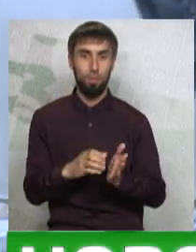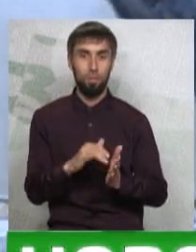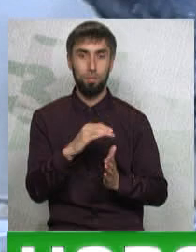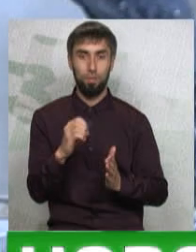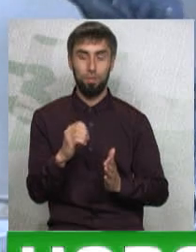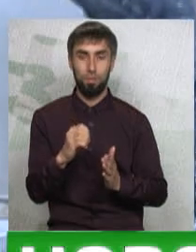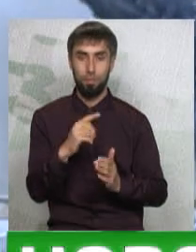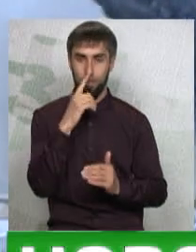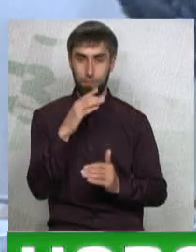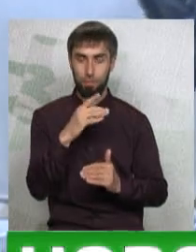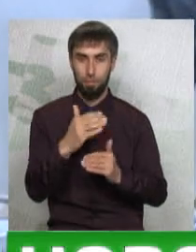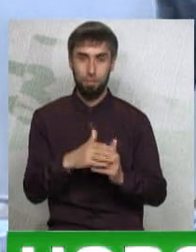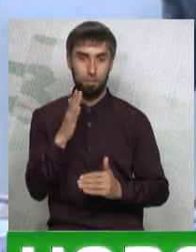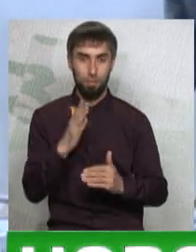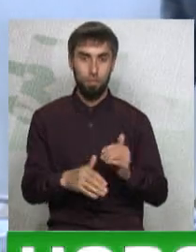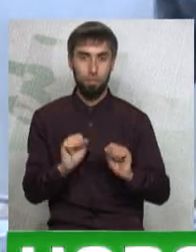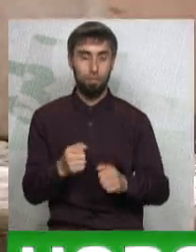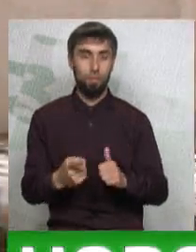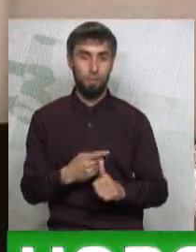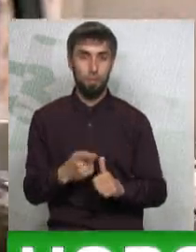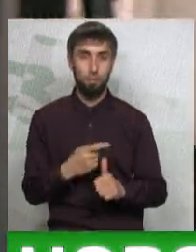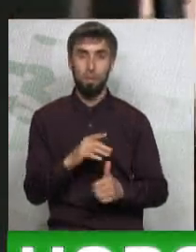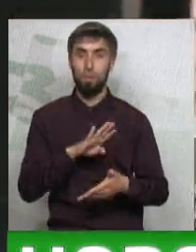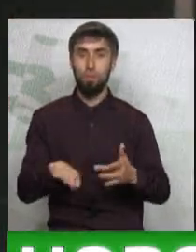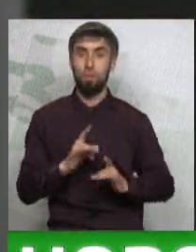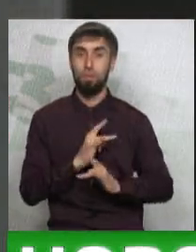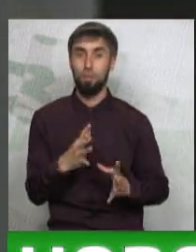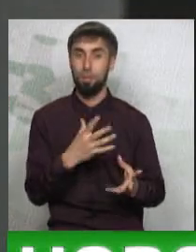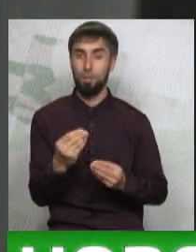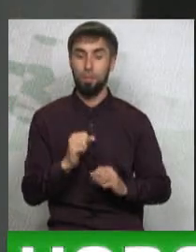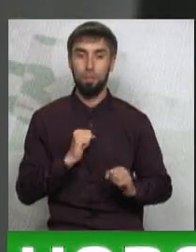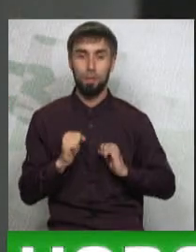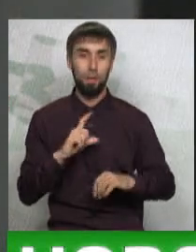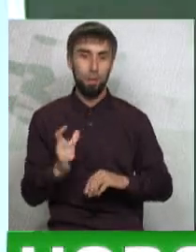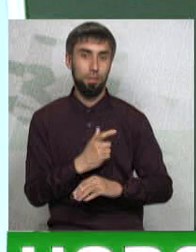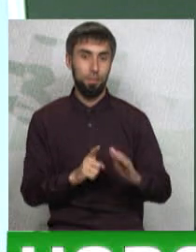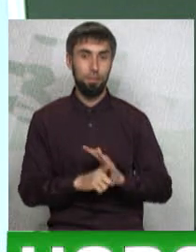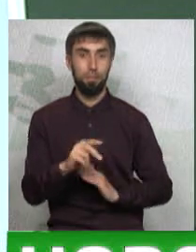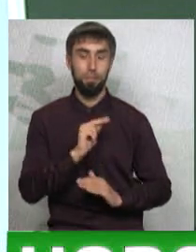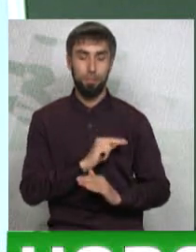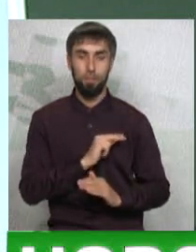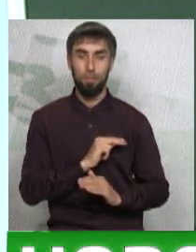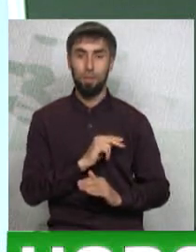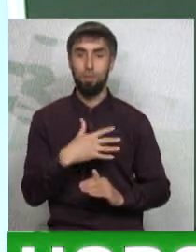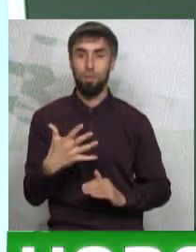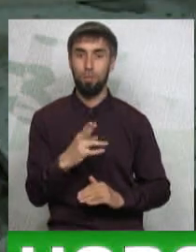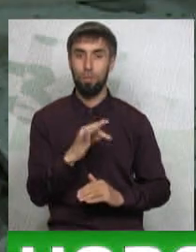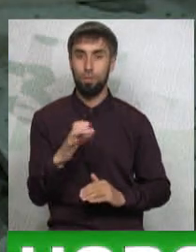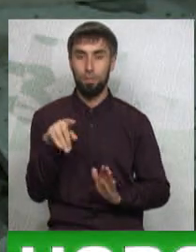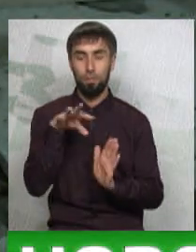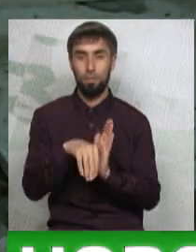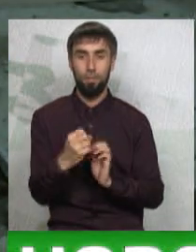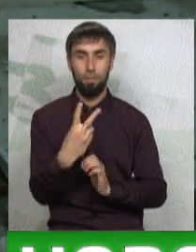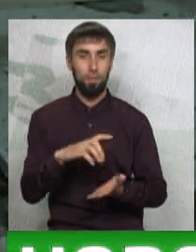почти завершающий, можно сказать. После праздничных дней бригада вновь приступила к работе. Правый корпус включает в себя